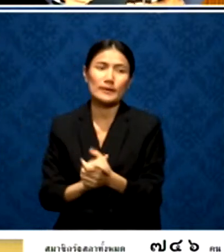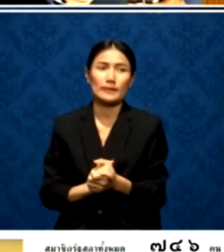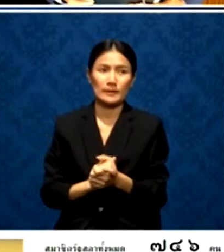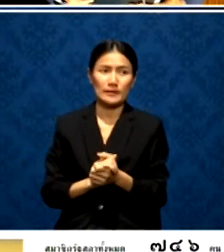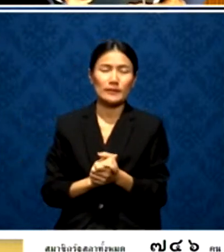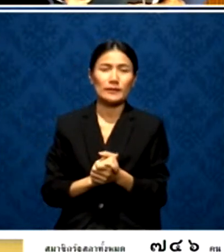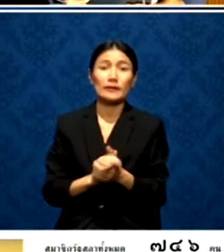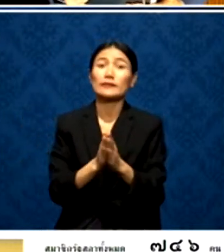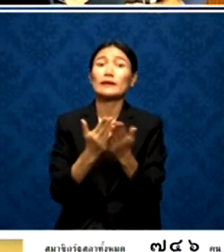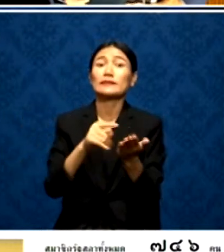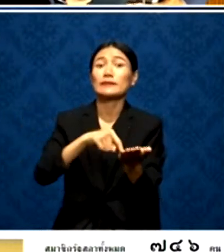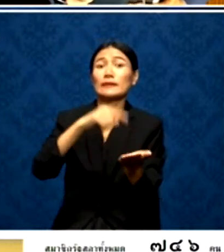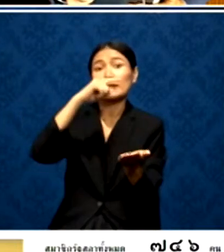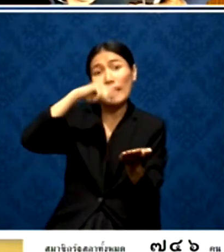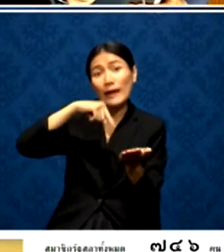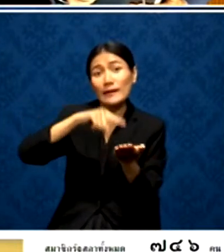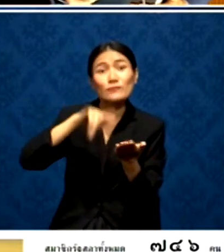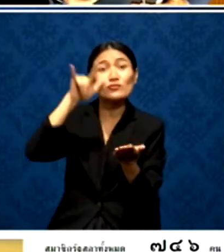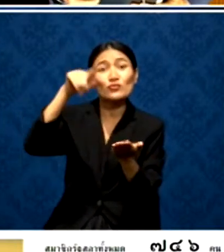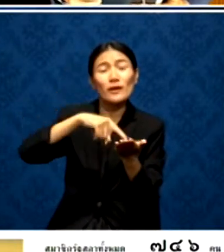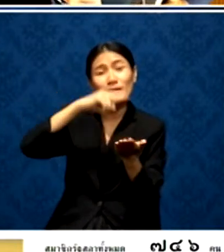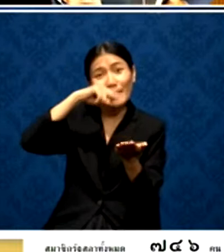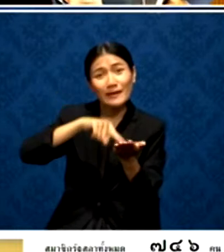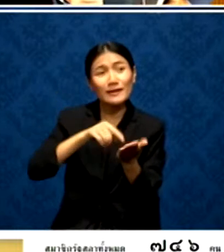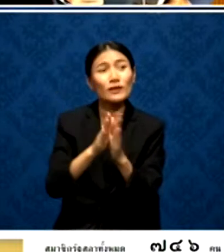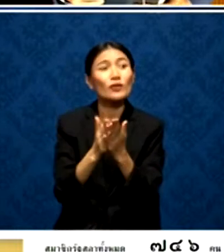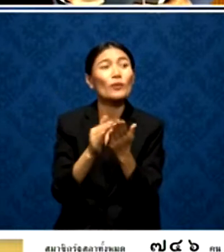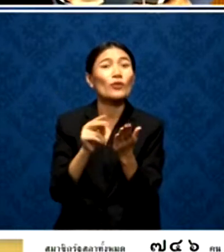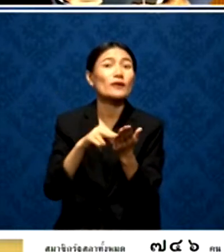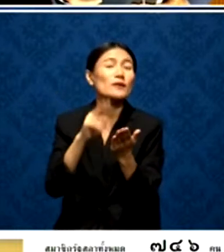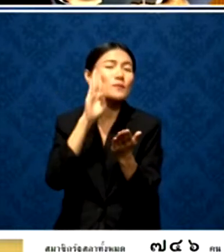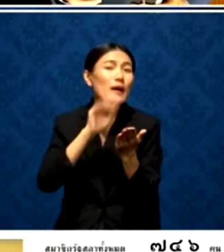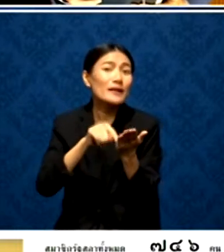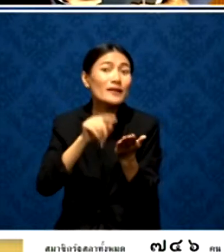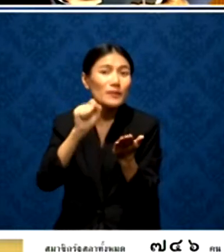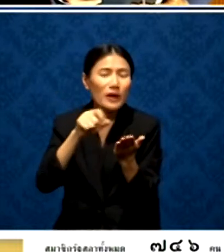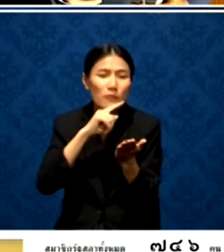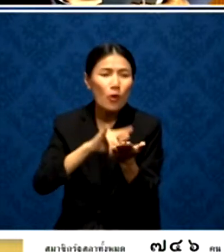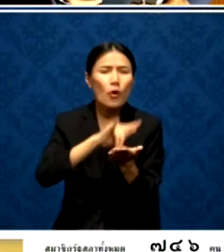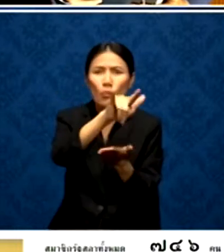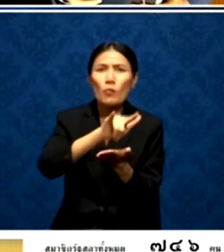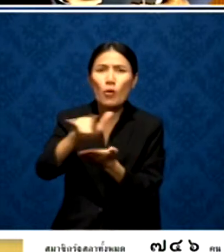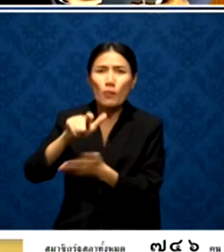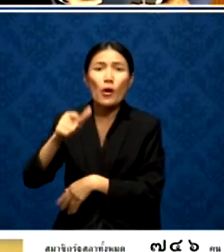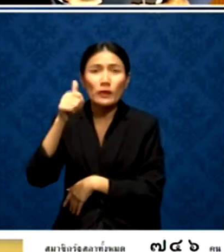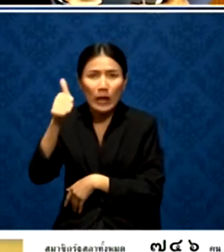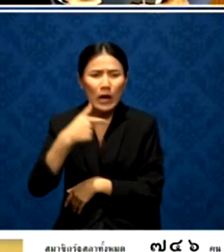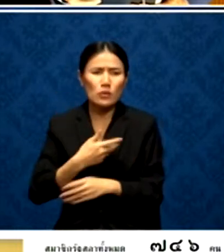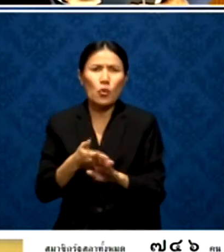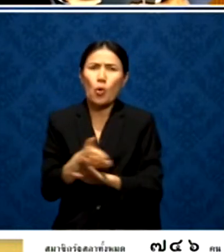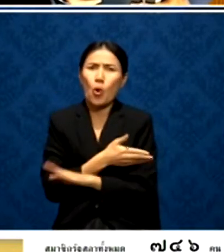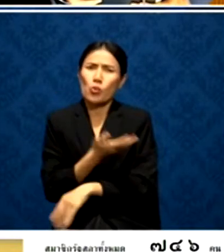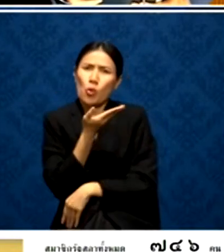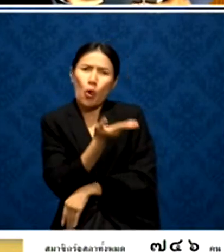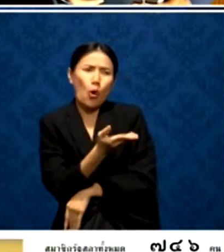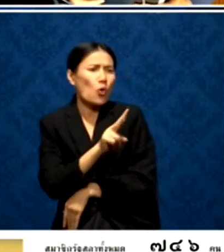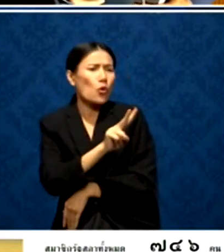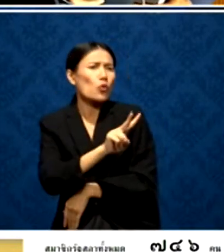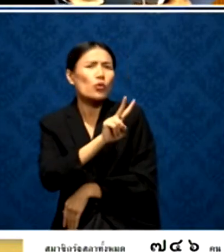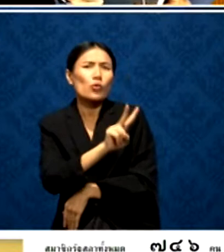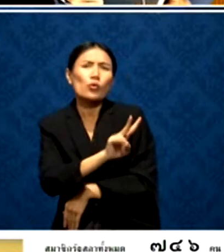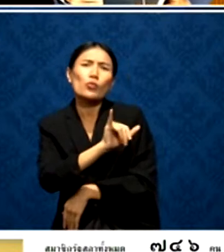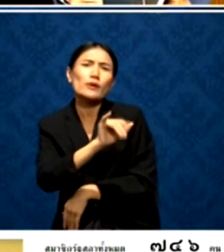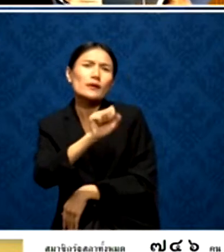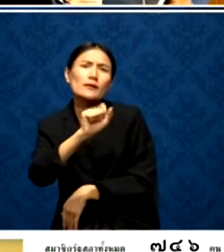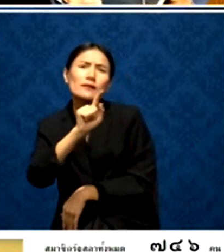ให้สามารถเดินทางไปหลายประเทศมากยิ่งขึ้นโดยไม่จำเป็นต้องขอวีซ่าปรับปรุงกระบวนการพิจารณาอนุมัติโครงการลงทุนผ่